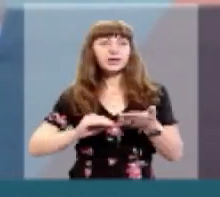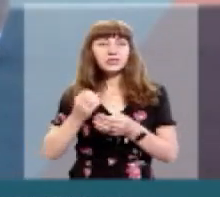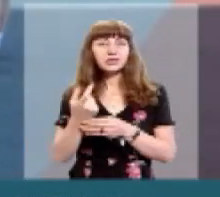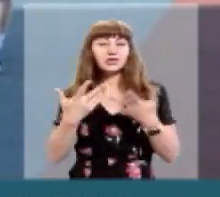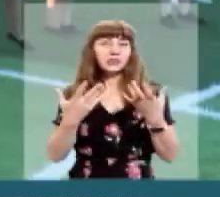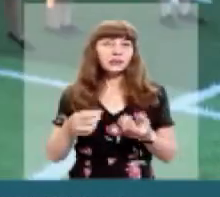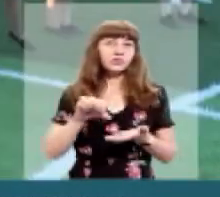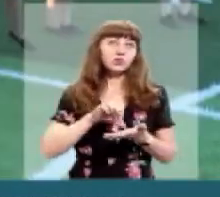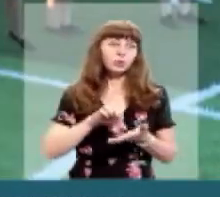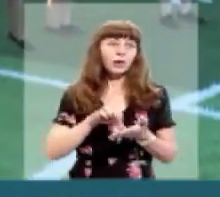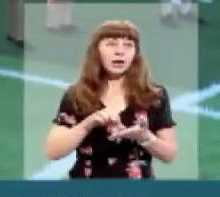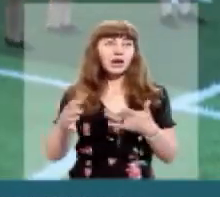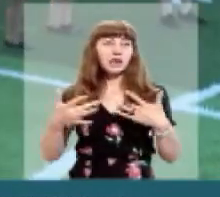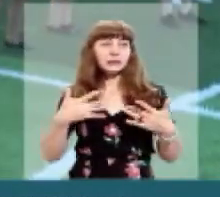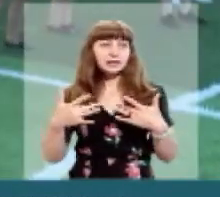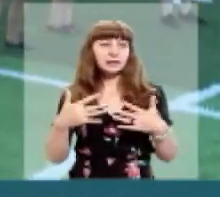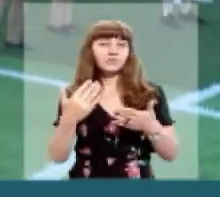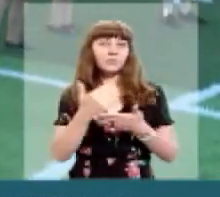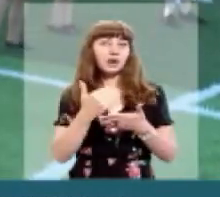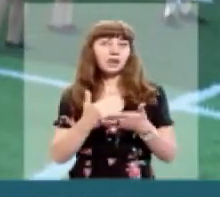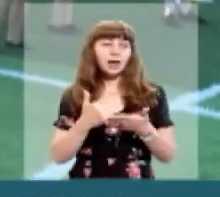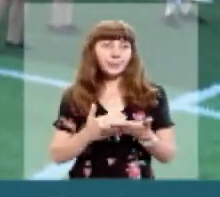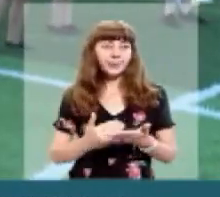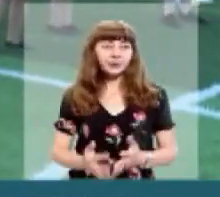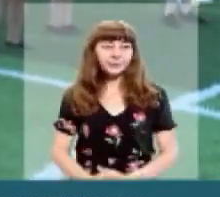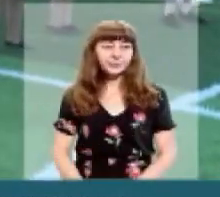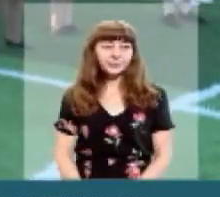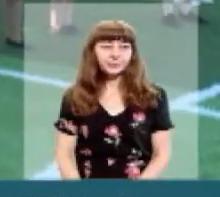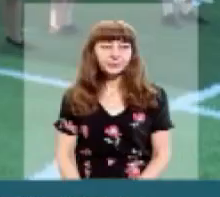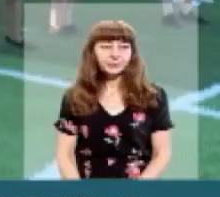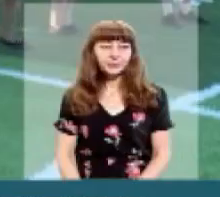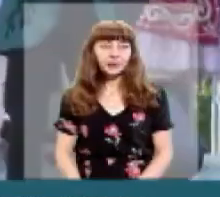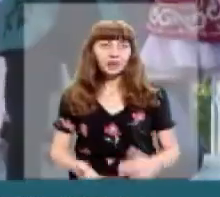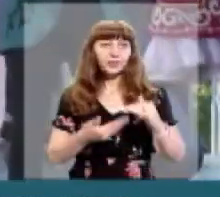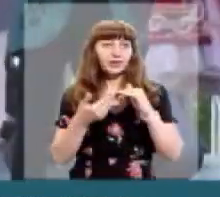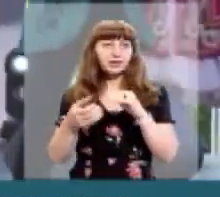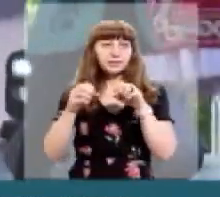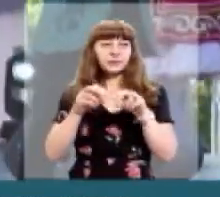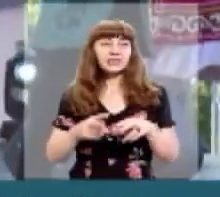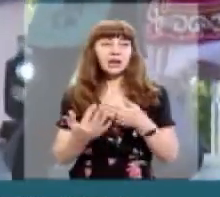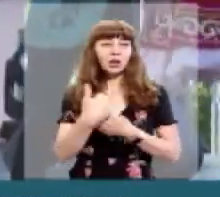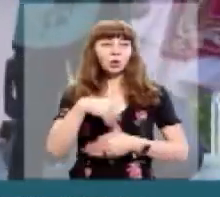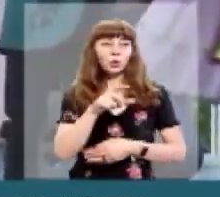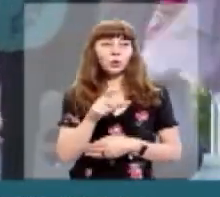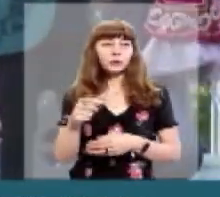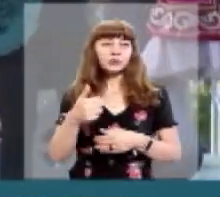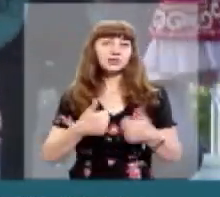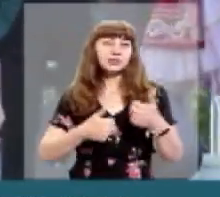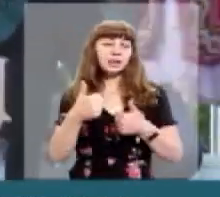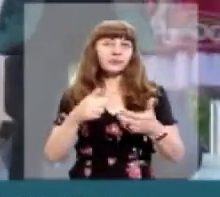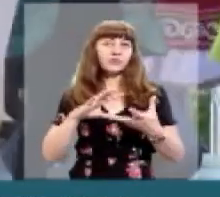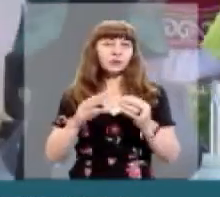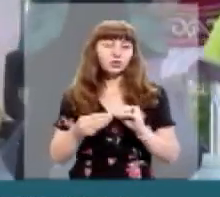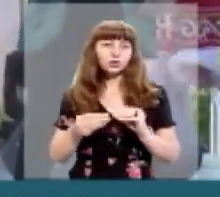жағдай. Бірнеше күнге ұласқан дүбірлі дода барысында өнерпаздар өнер көрсетіп, спартакиада ойындарының көркін қыздыра